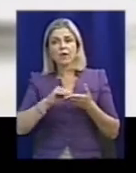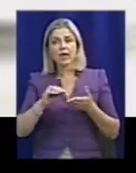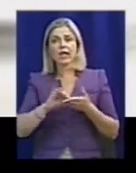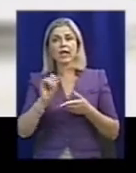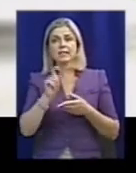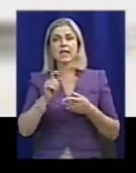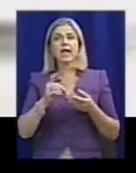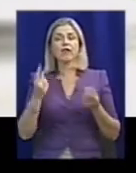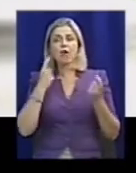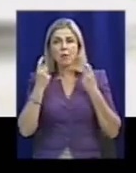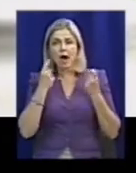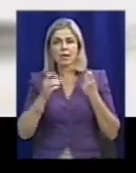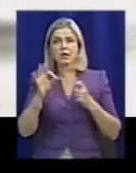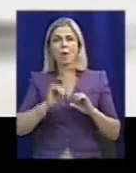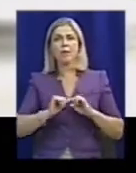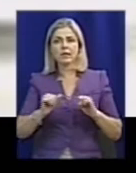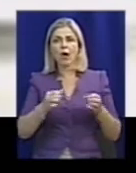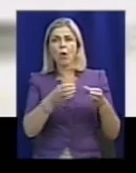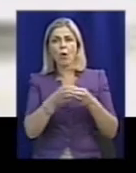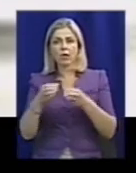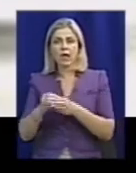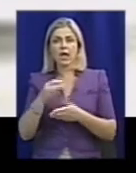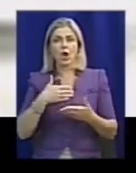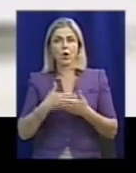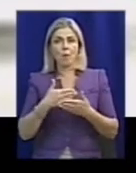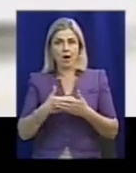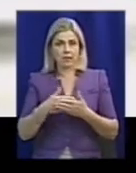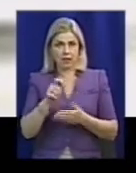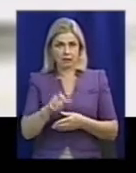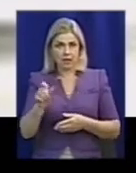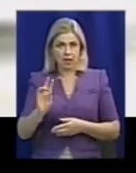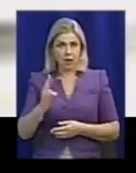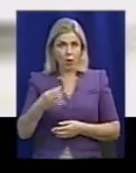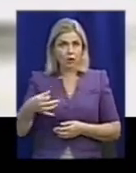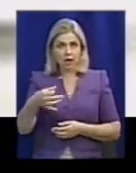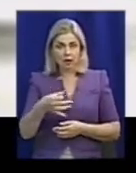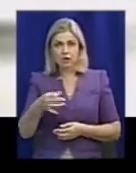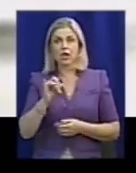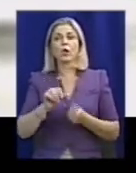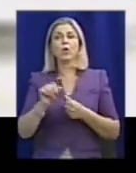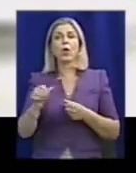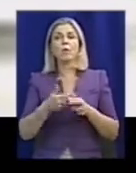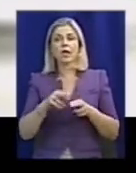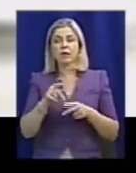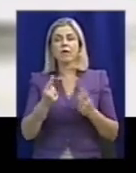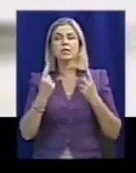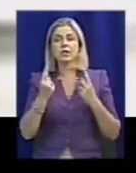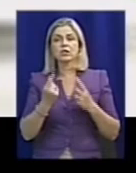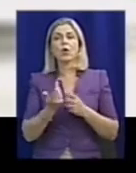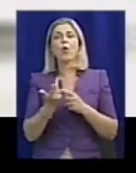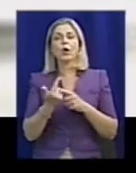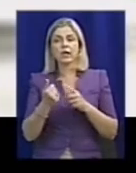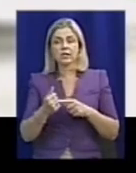інформацією про патріотичні кола та громадських активістів Миколаївщини. Крім того, значну кількість